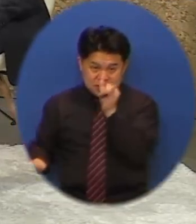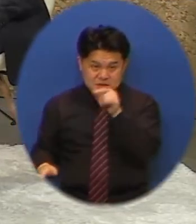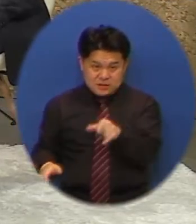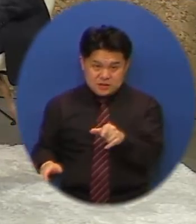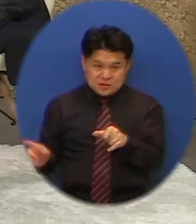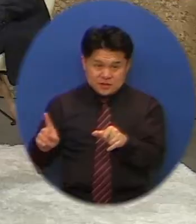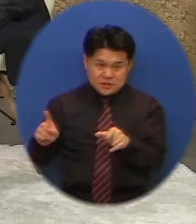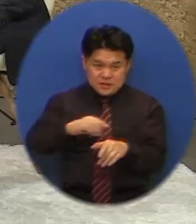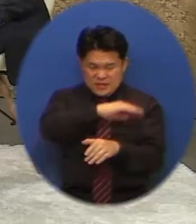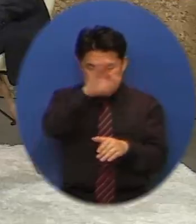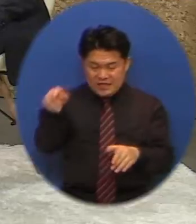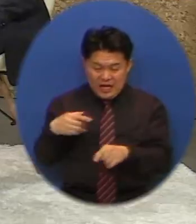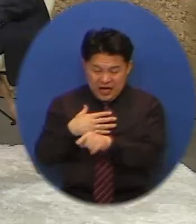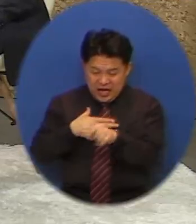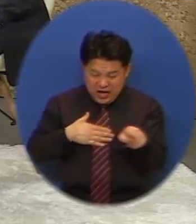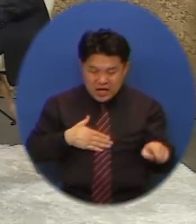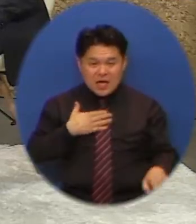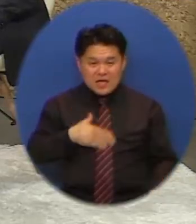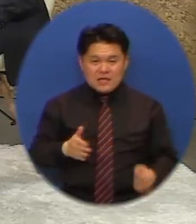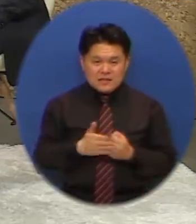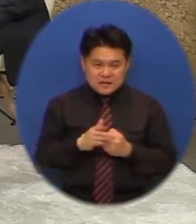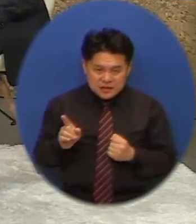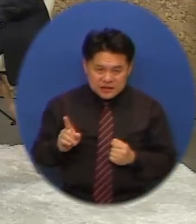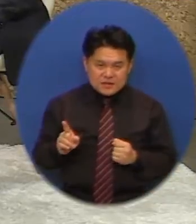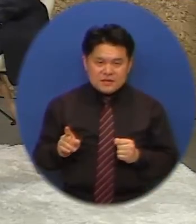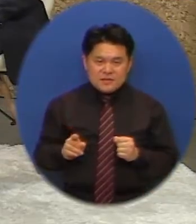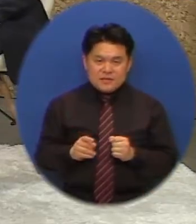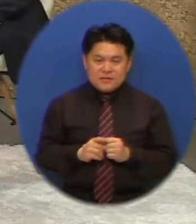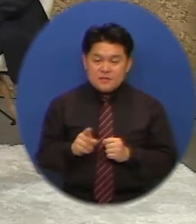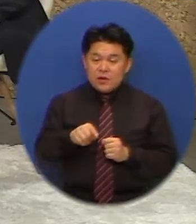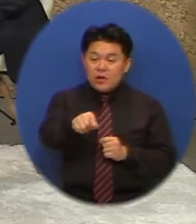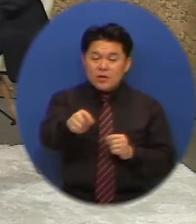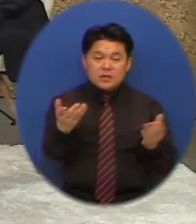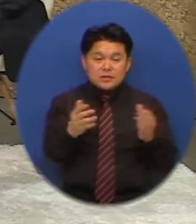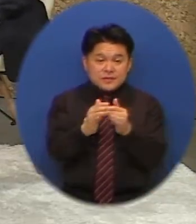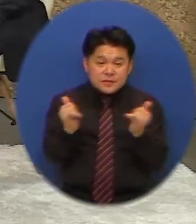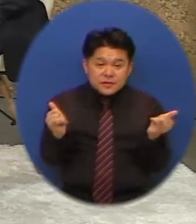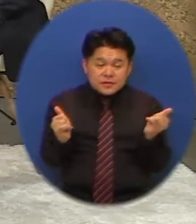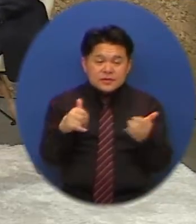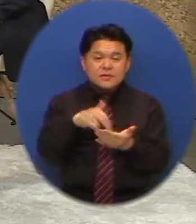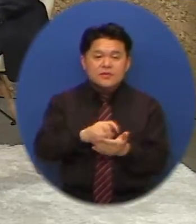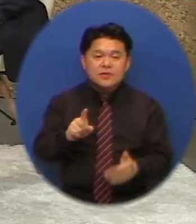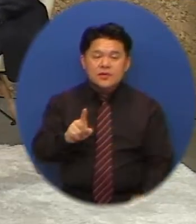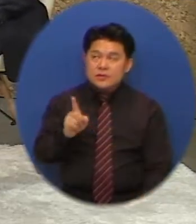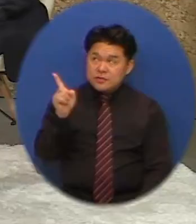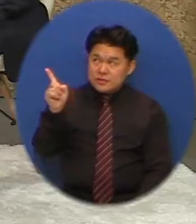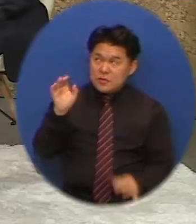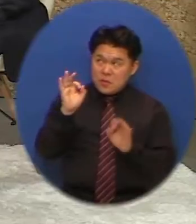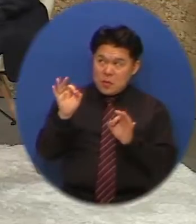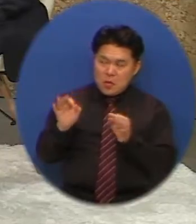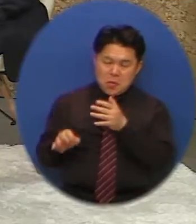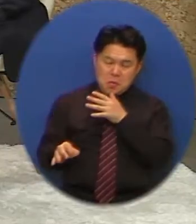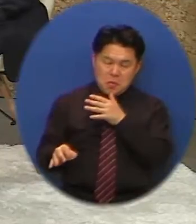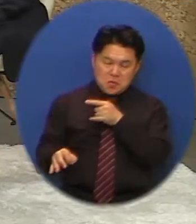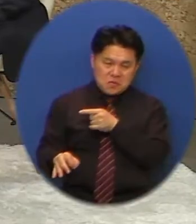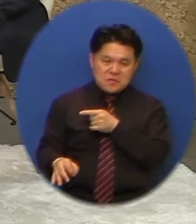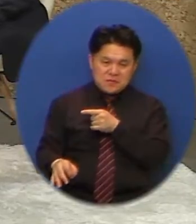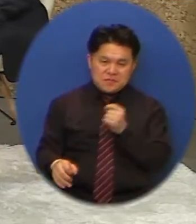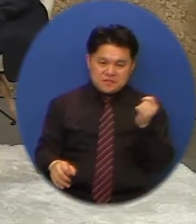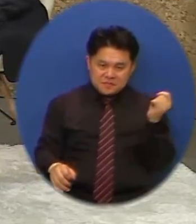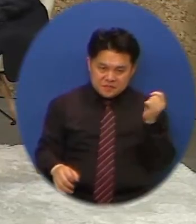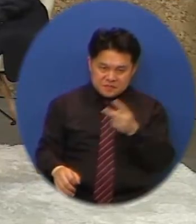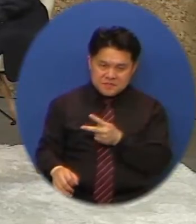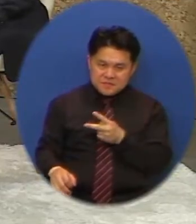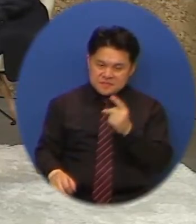소소한 이야기들을 다 알고 계시기 때문에 아마 현장에 계신 사회복지 종사자들이 회장님에 대해서 좀 더 다시 한번